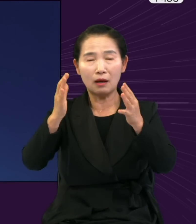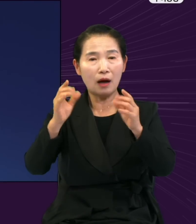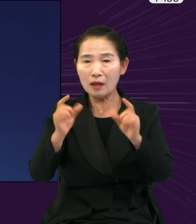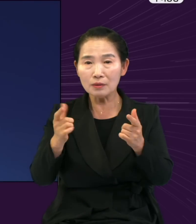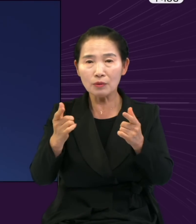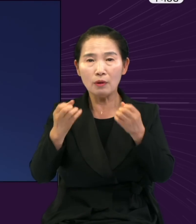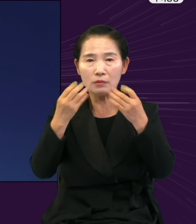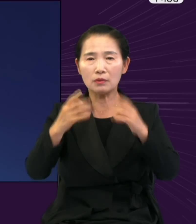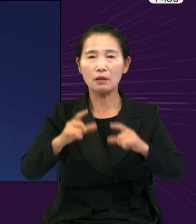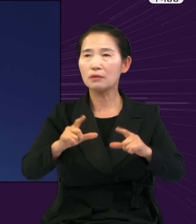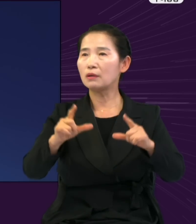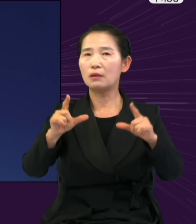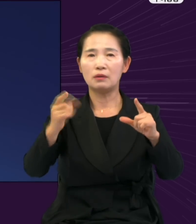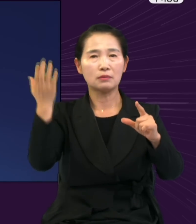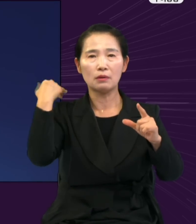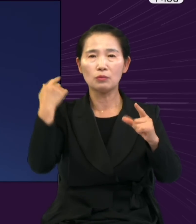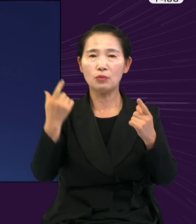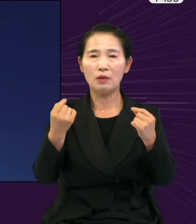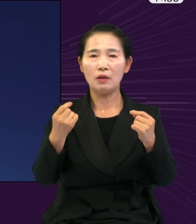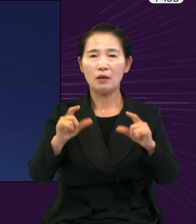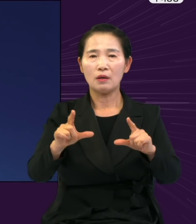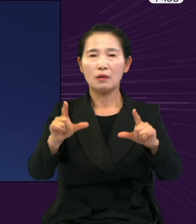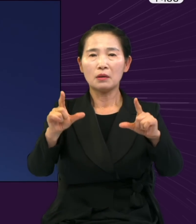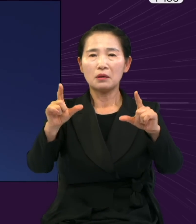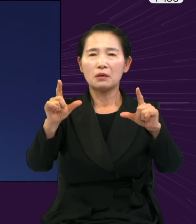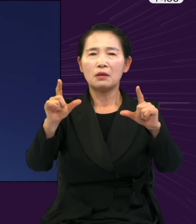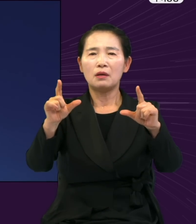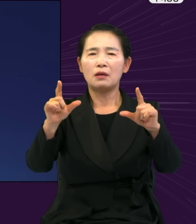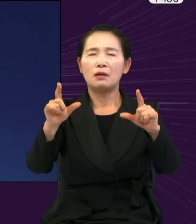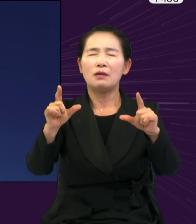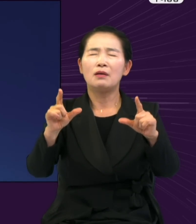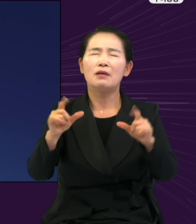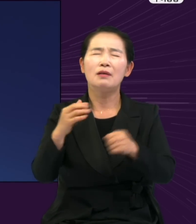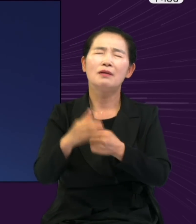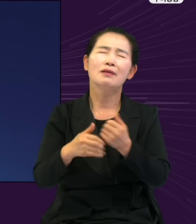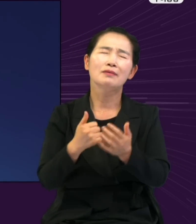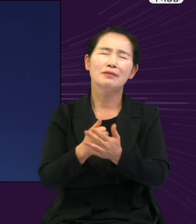허락하셨고 그 새날 앞에 저는 또 하나님을 원망했습니다.